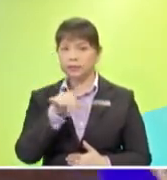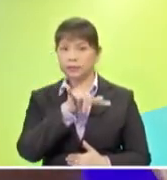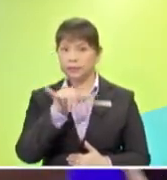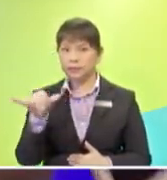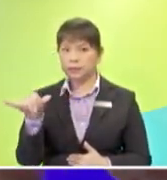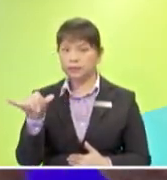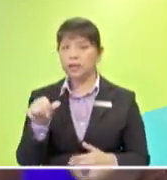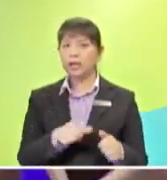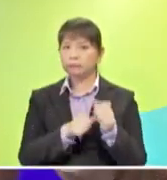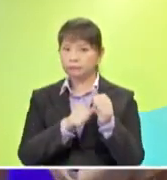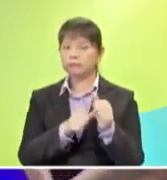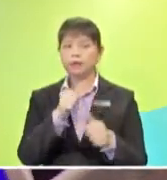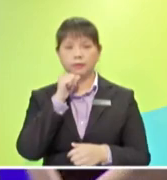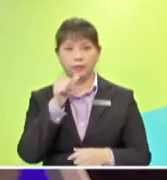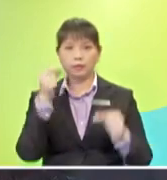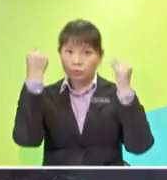patuh